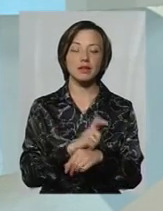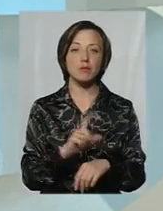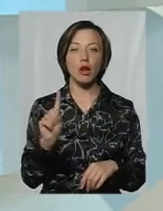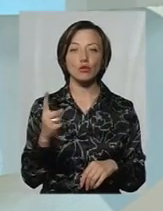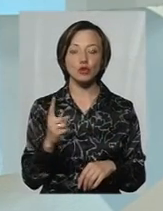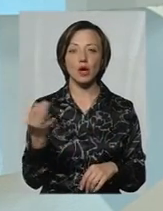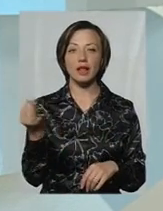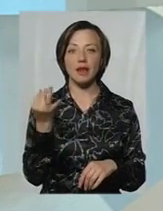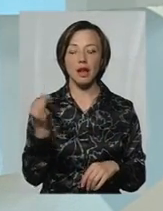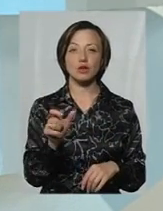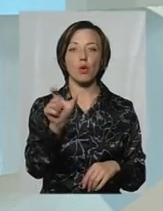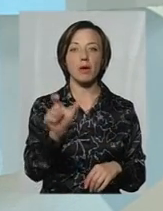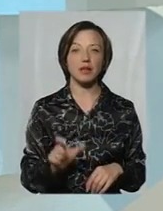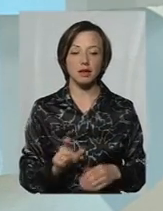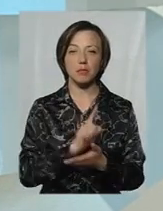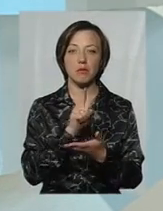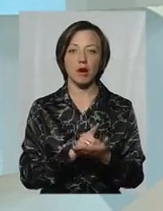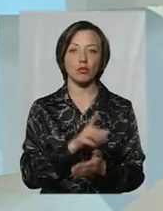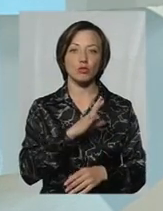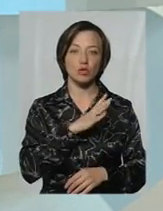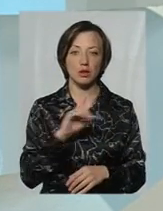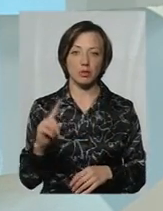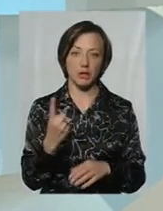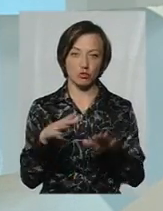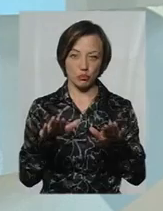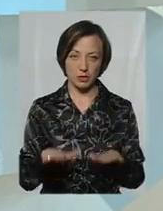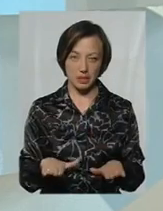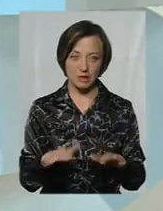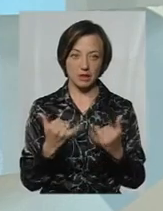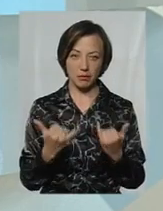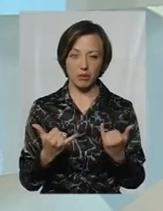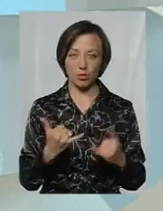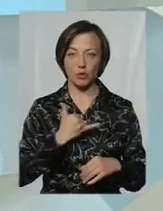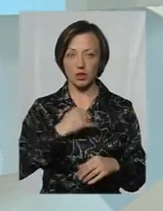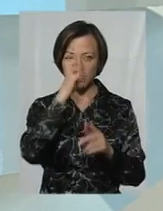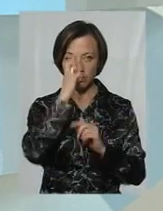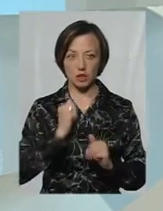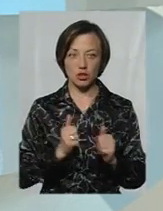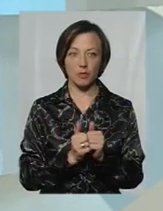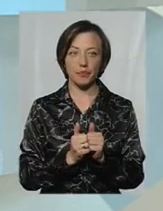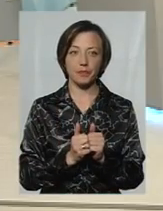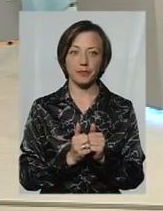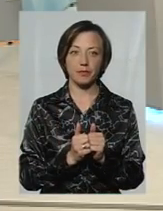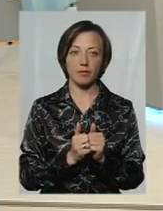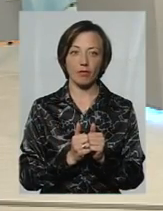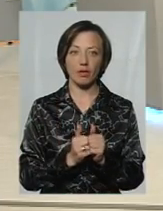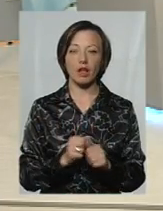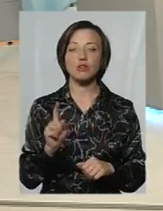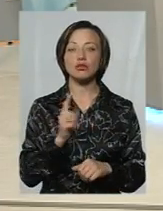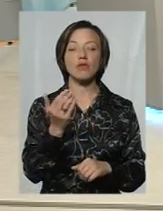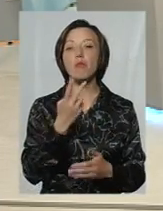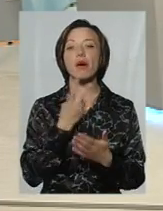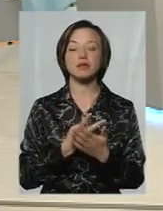інтереси громадянина мають бути на першому місці тепер у нас в державі. Тому що... Але от те, що ви